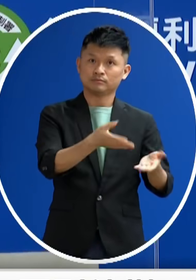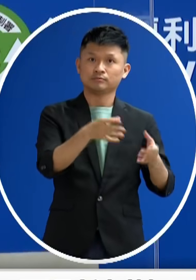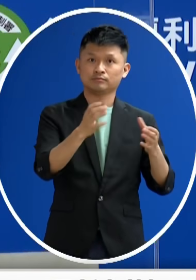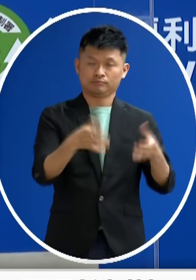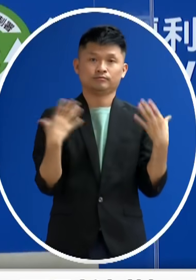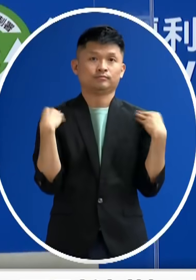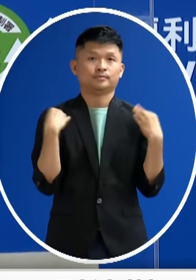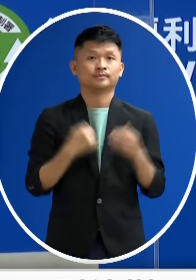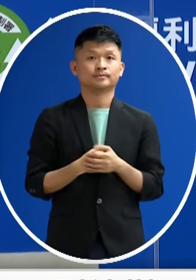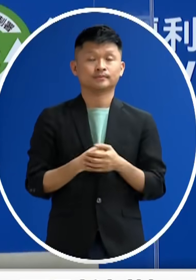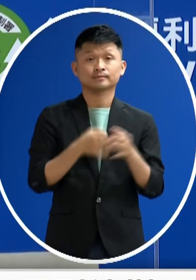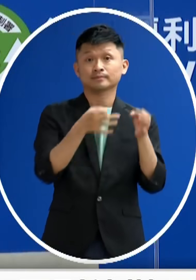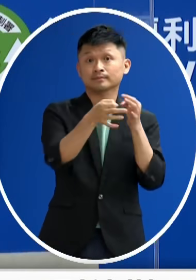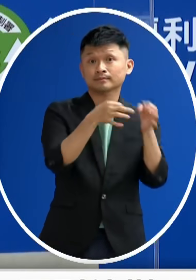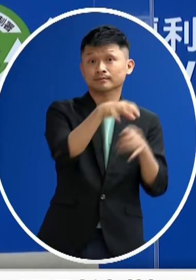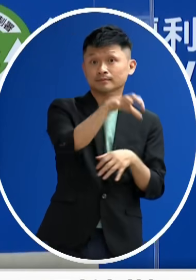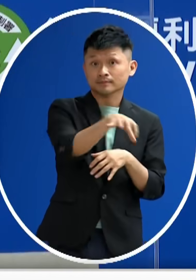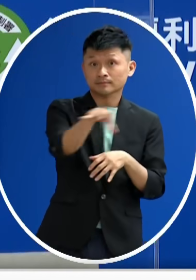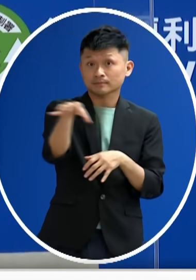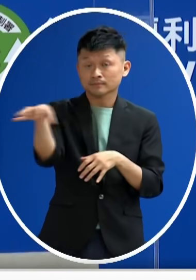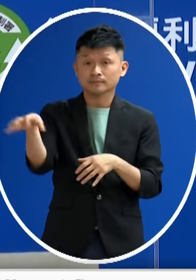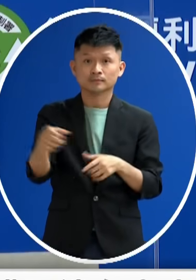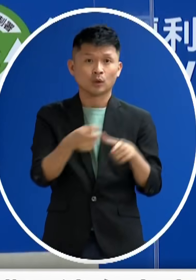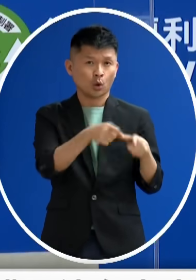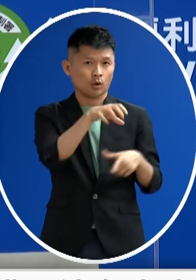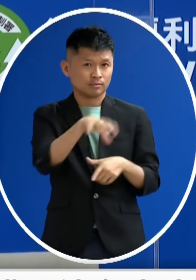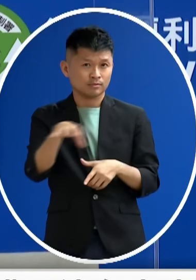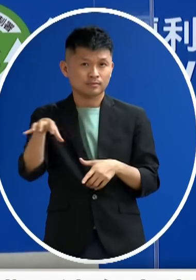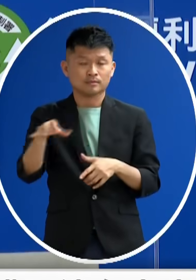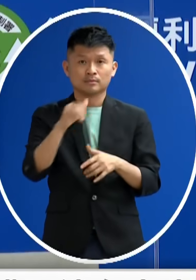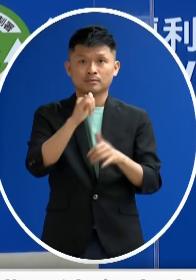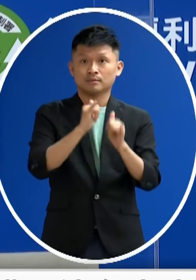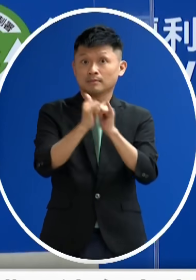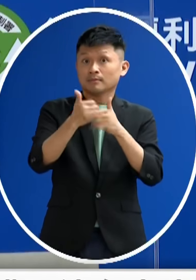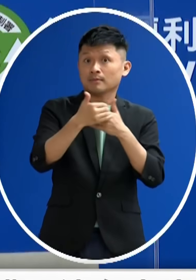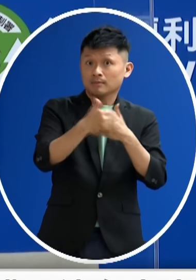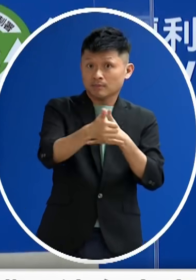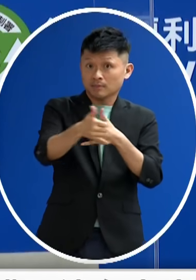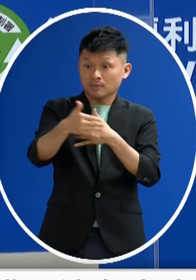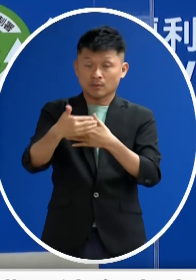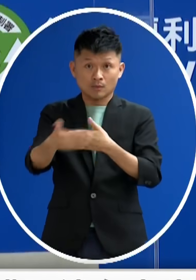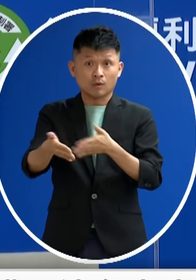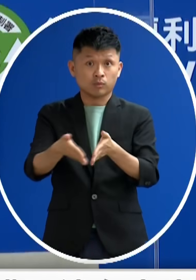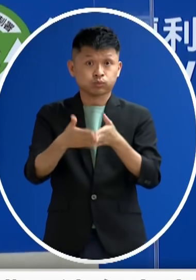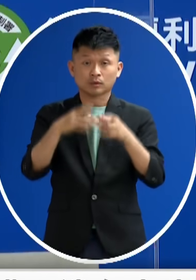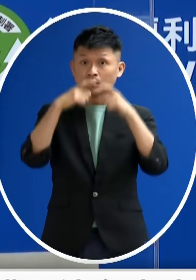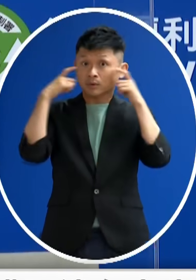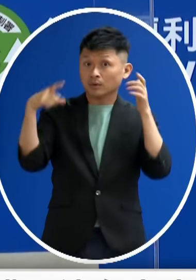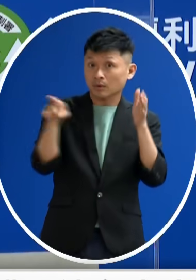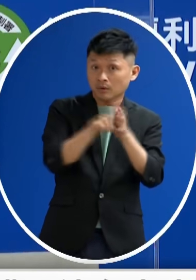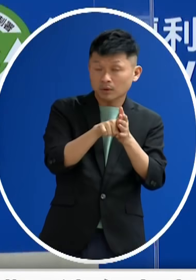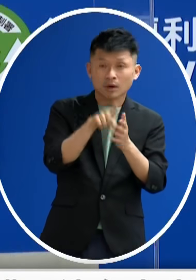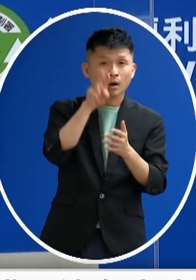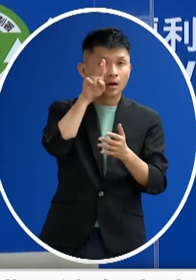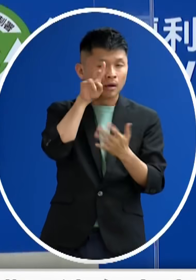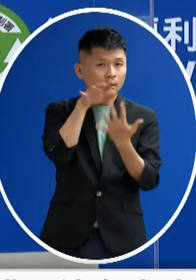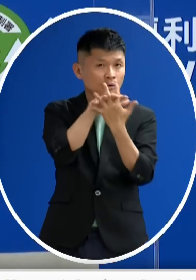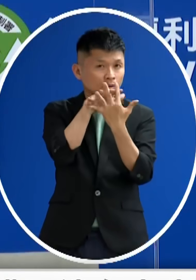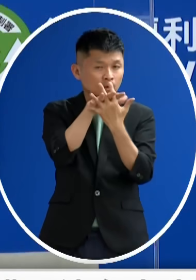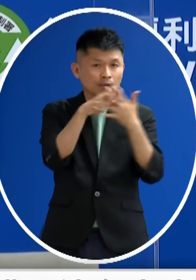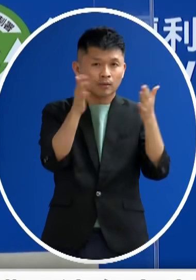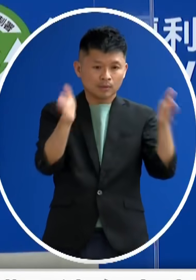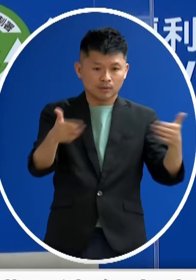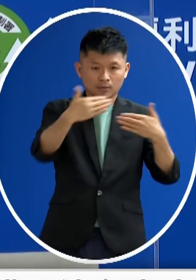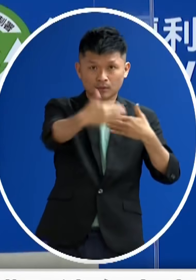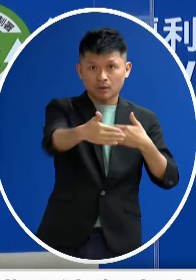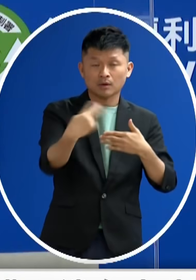那营业场所及公共场域应确保民众维持社交距离或全程佩戴口罩、使用隔板，并建立